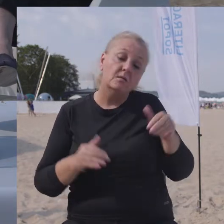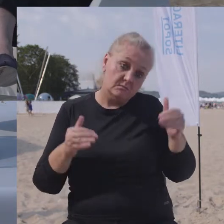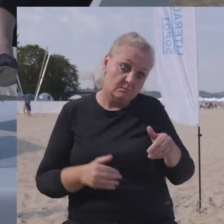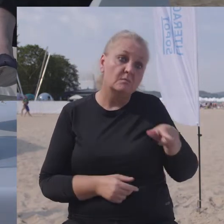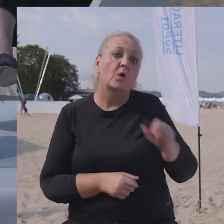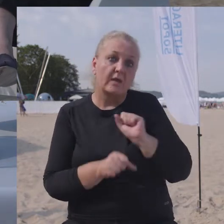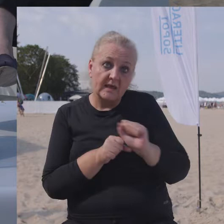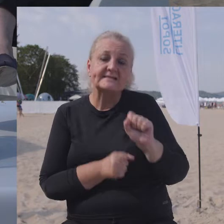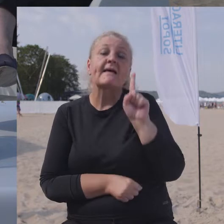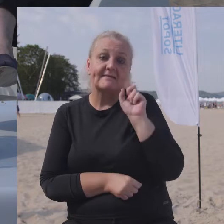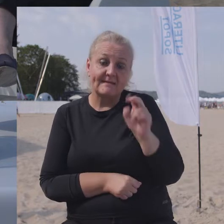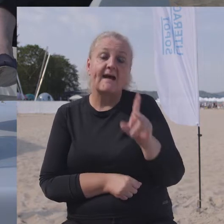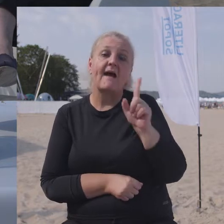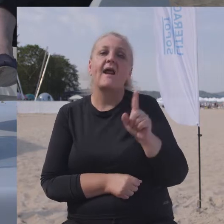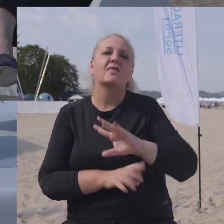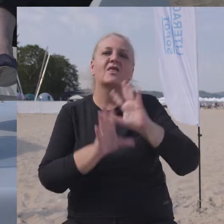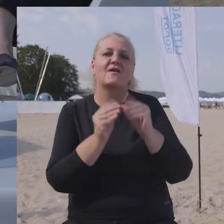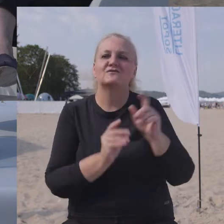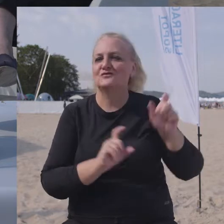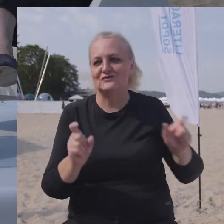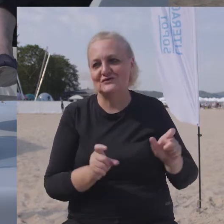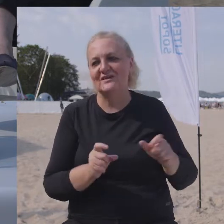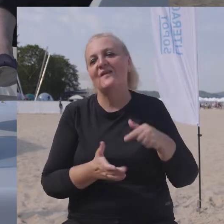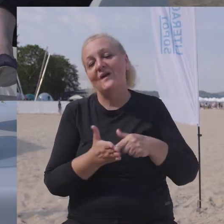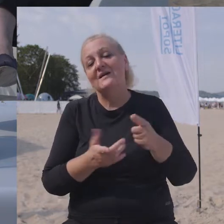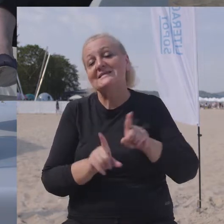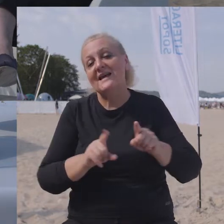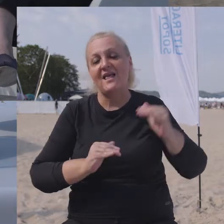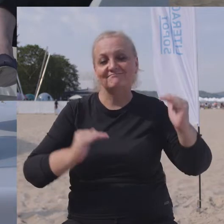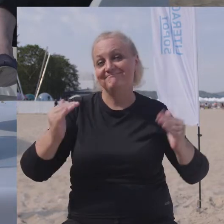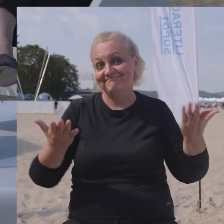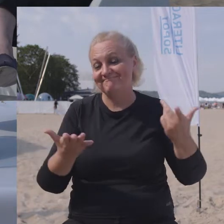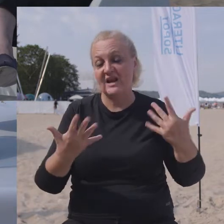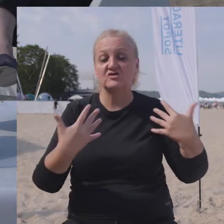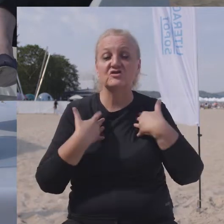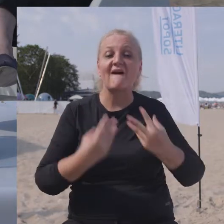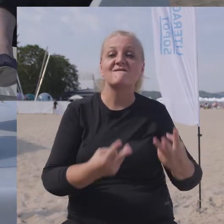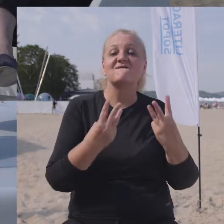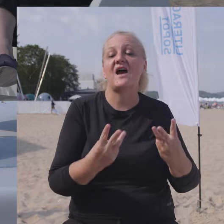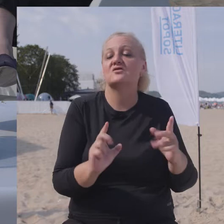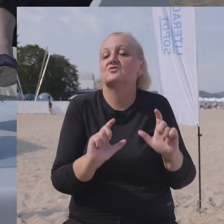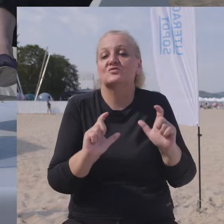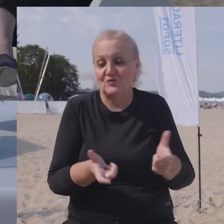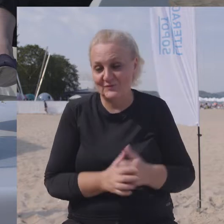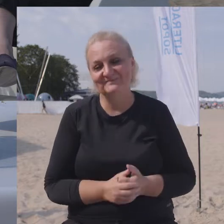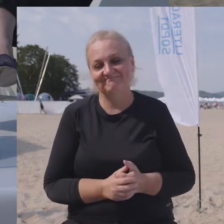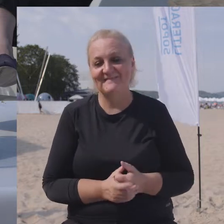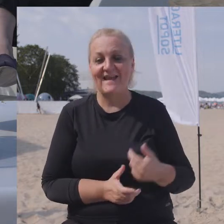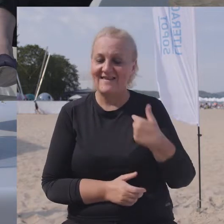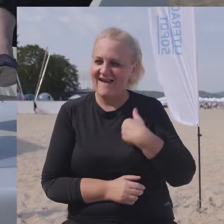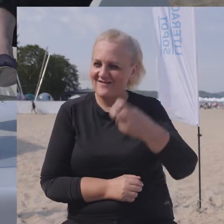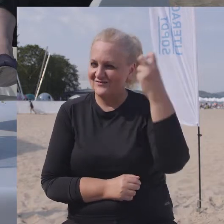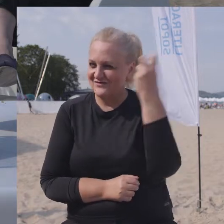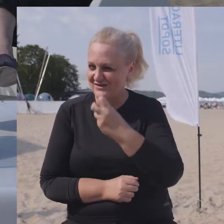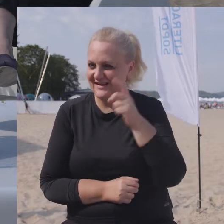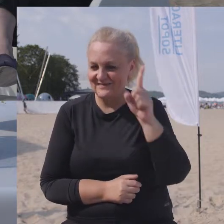jest. To znaczy, no właśnie kwestia proporcji tego, co w życiu najważniejsze. Jestem ciekawa,